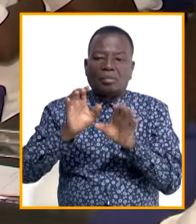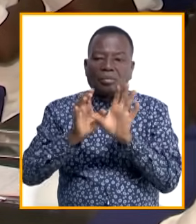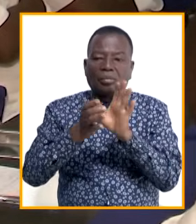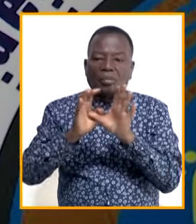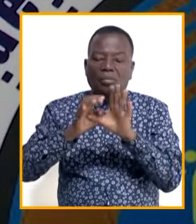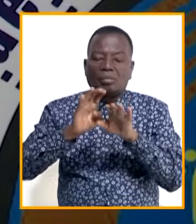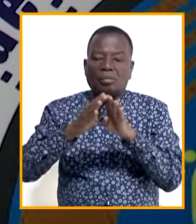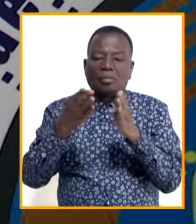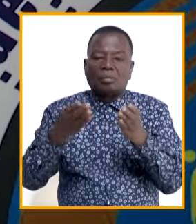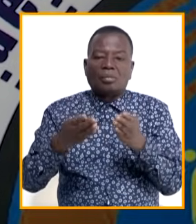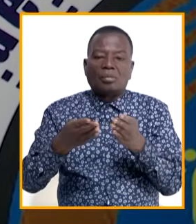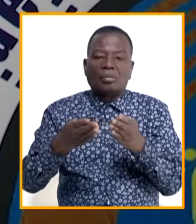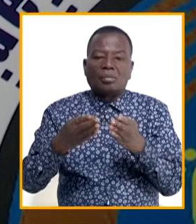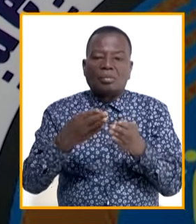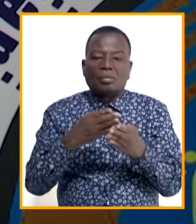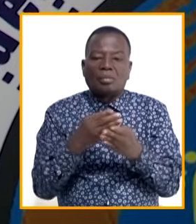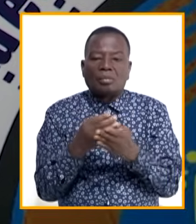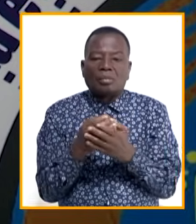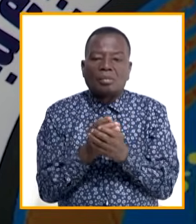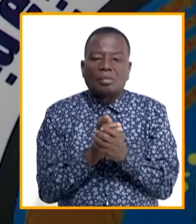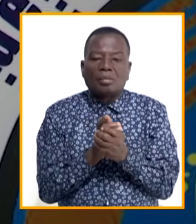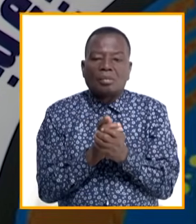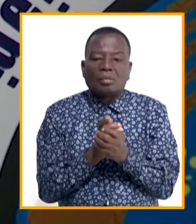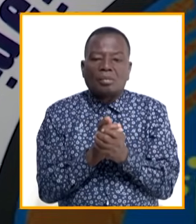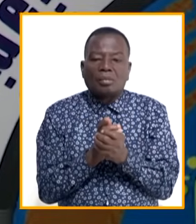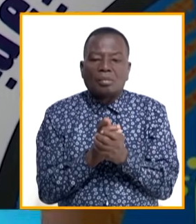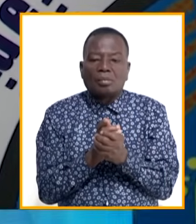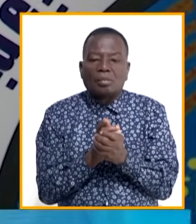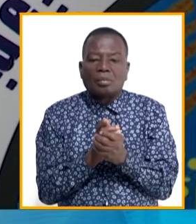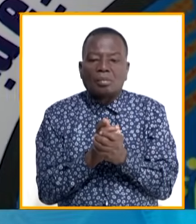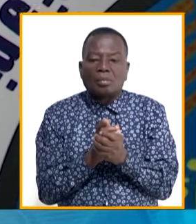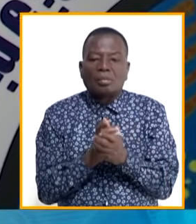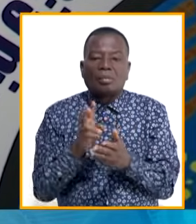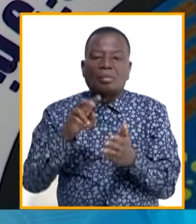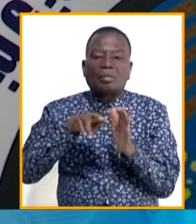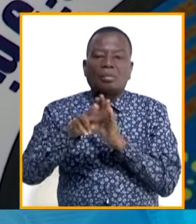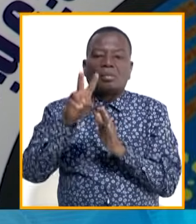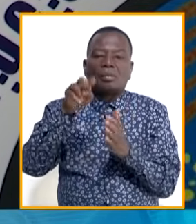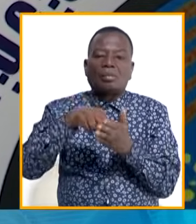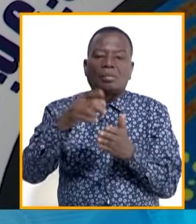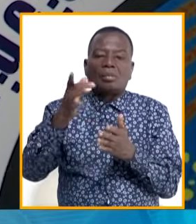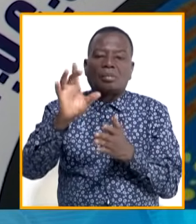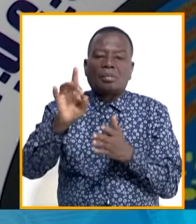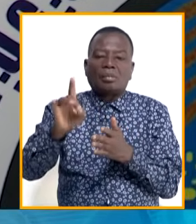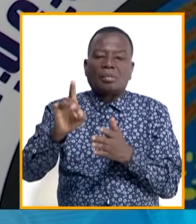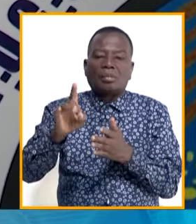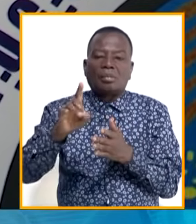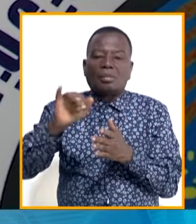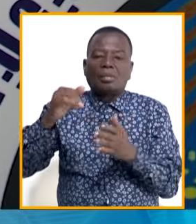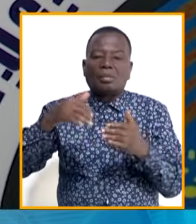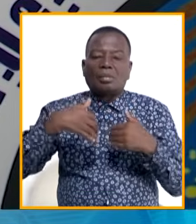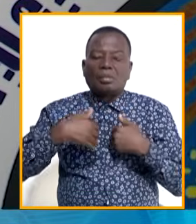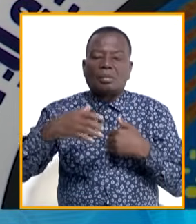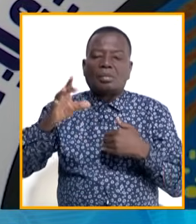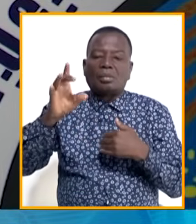cette institution. We said we had over 60 attacks in 2018. En 2018, il y avait une soixantaine